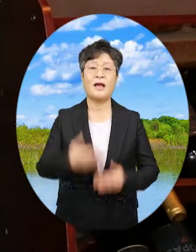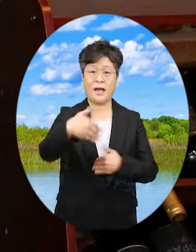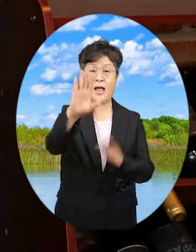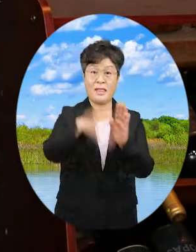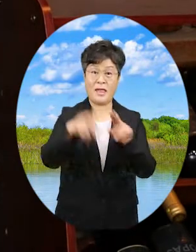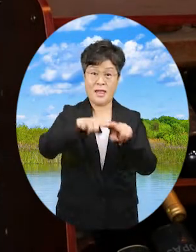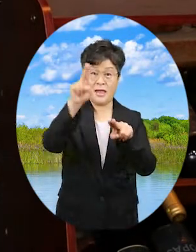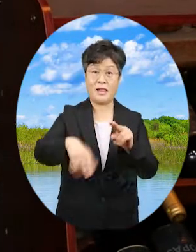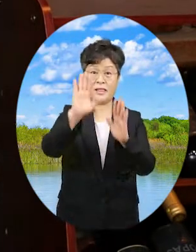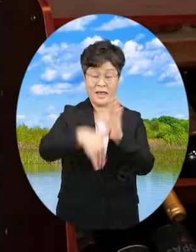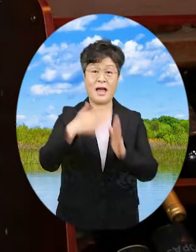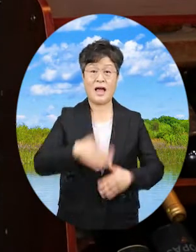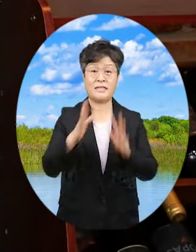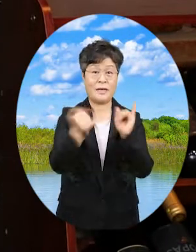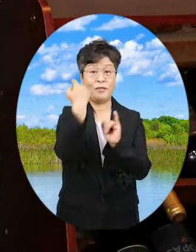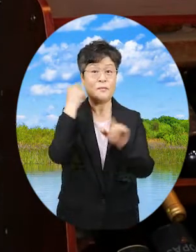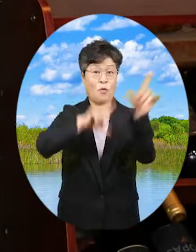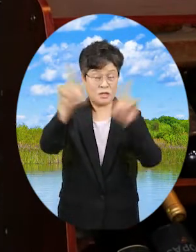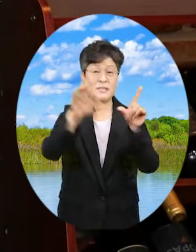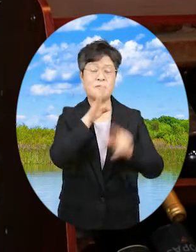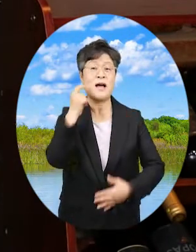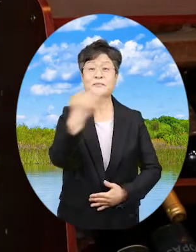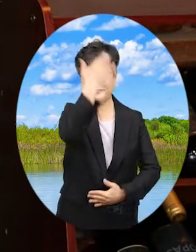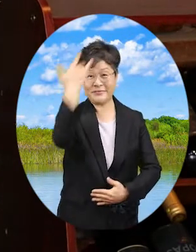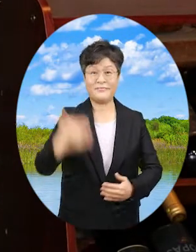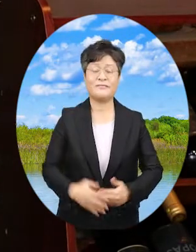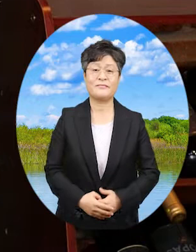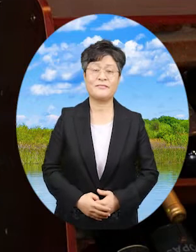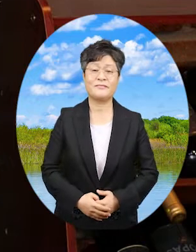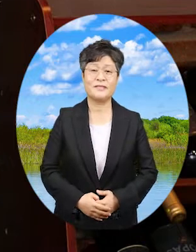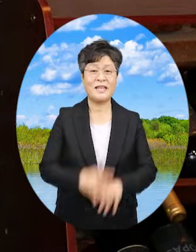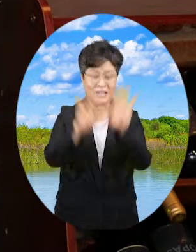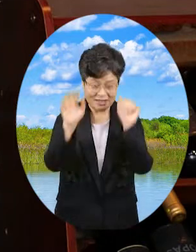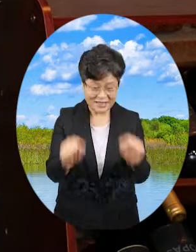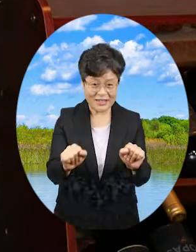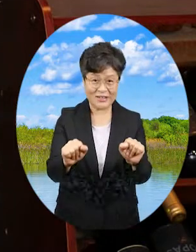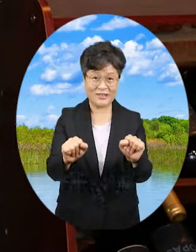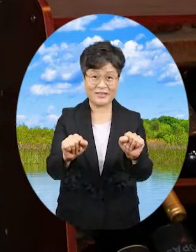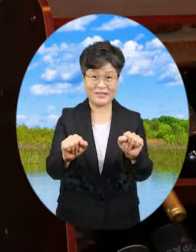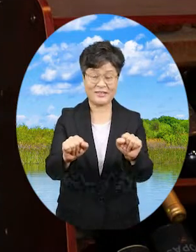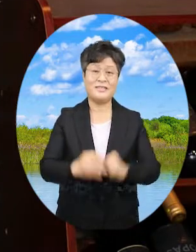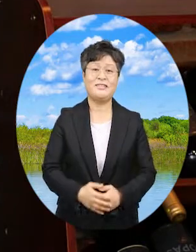가야 할 때를 아는 사람의 뒷모습은 얼마나 아름다운가. 안녕하세요. 저는